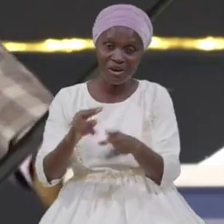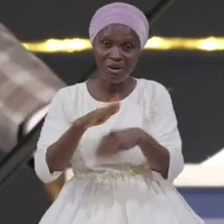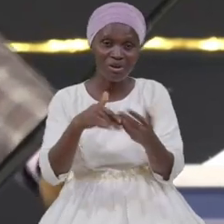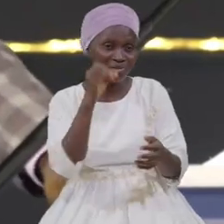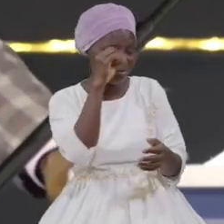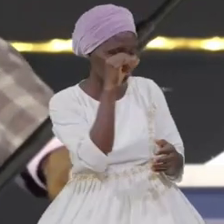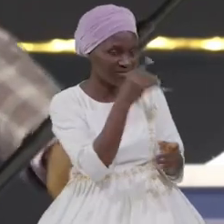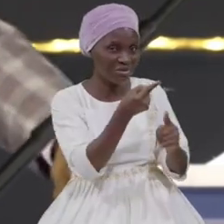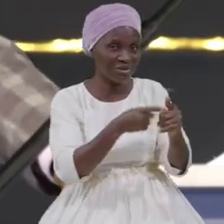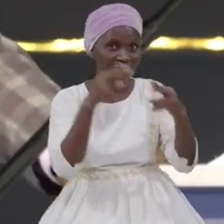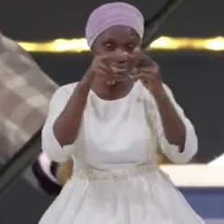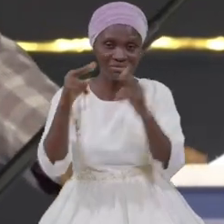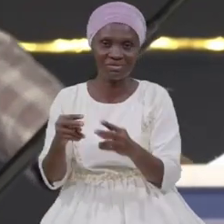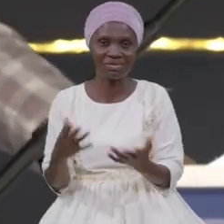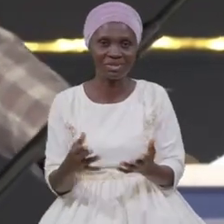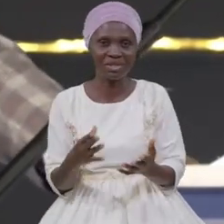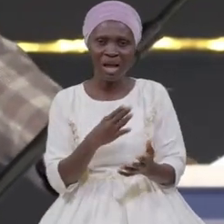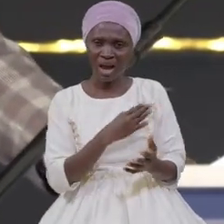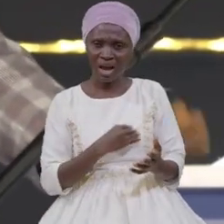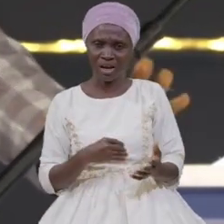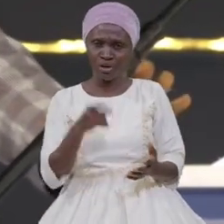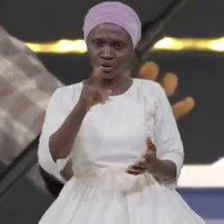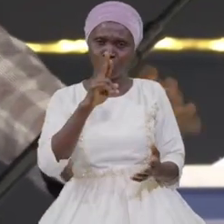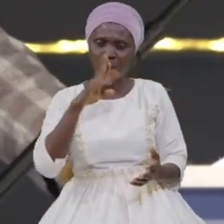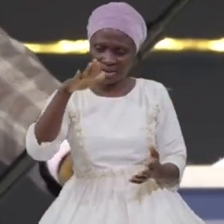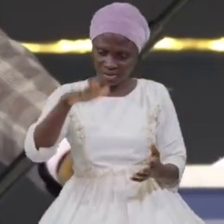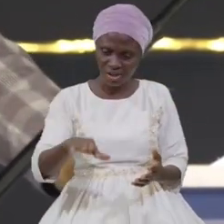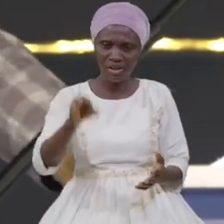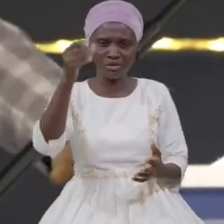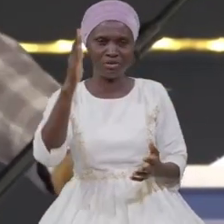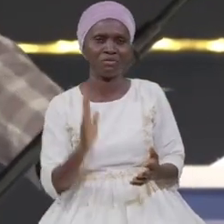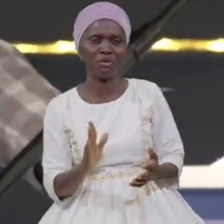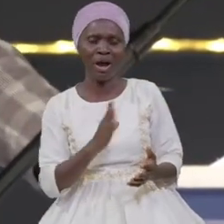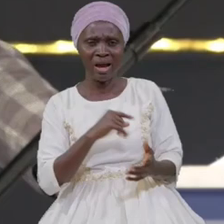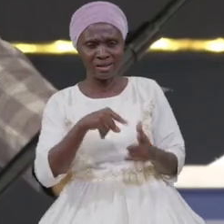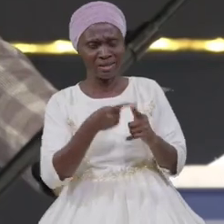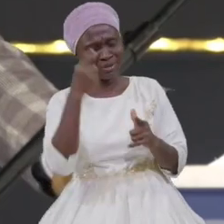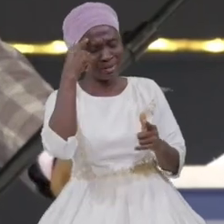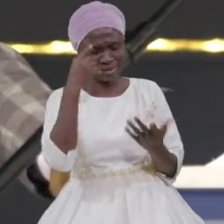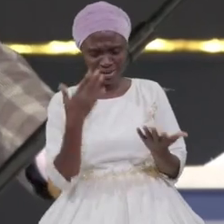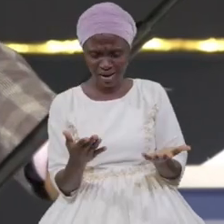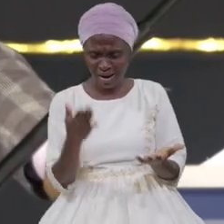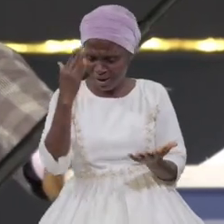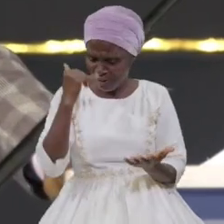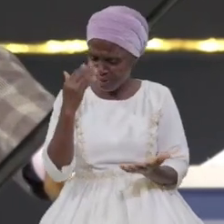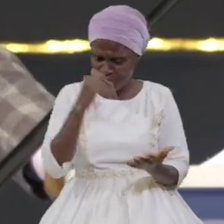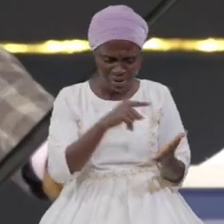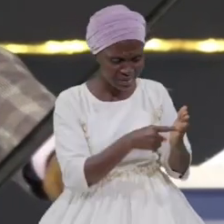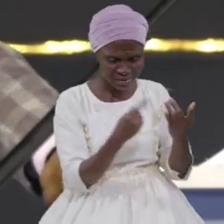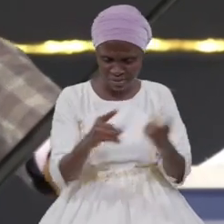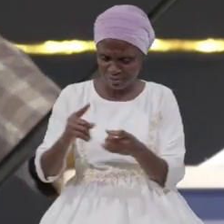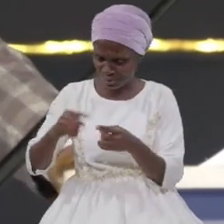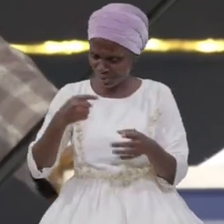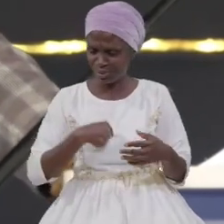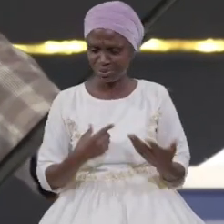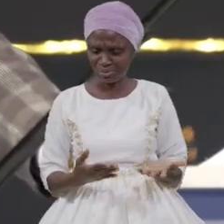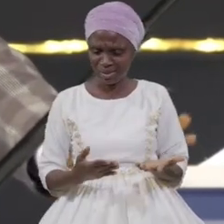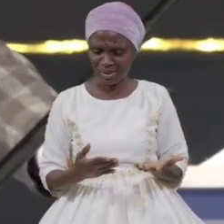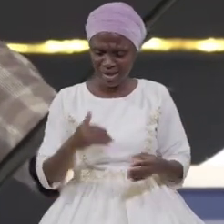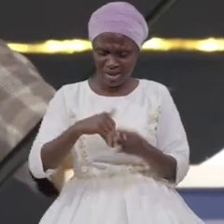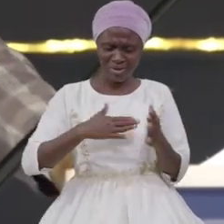ça? Je ne peux pas mener ma vie correctement. Je ne commets pas de péché, mais il y a quelque chose qu'on va lancer dans mon